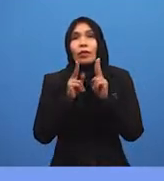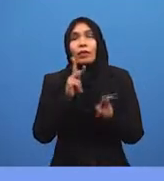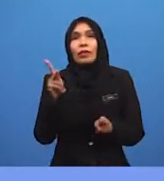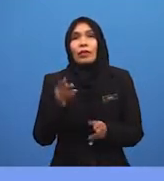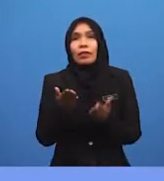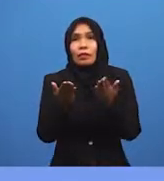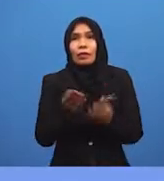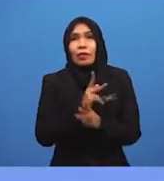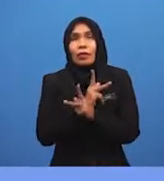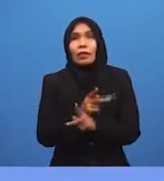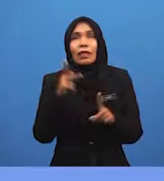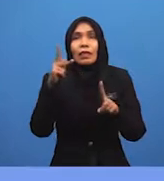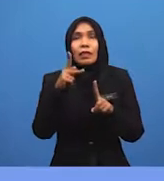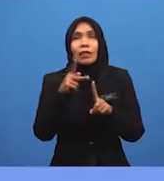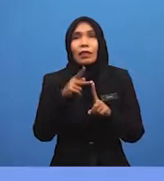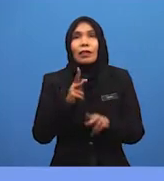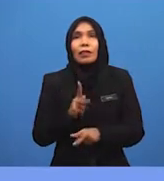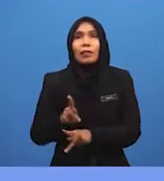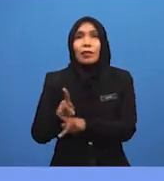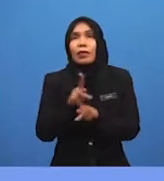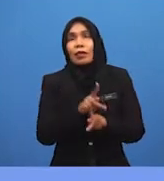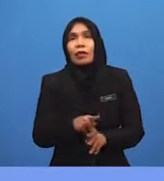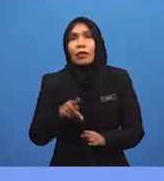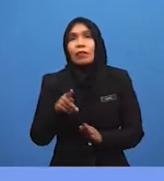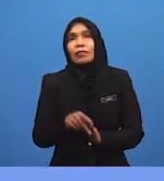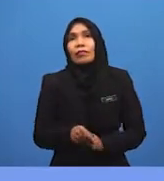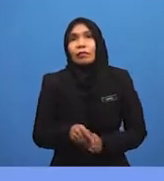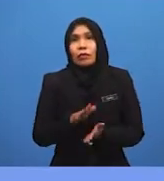Mengucapkan terima kasih kepada pengawal keselamatan sekolah.